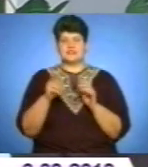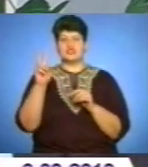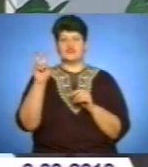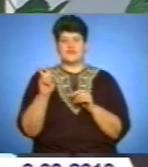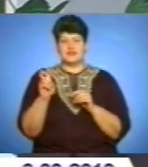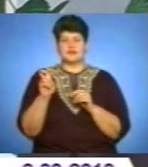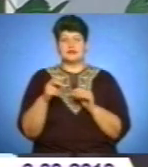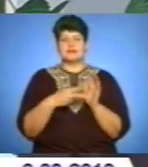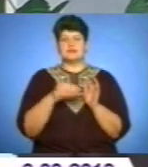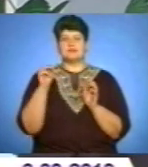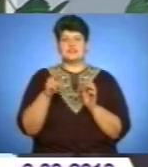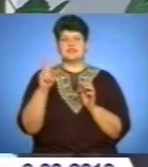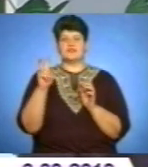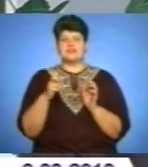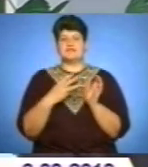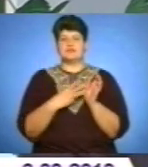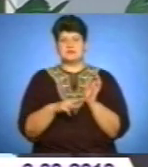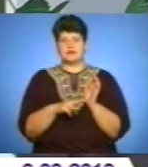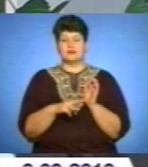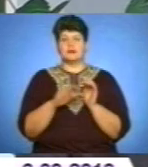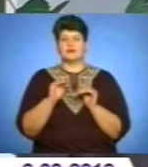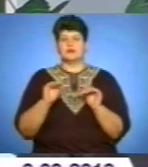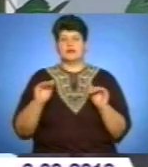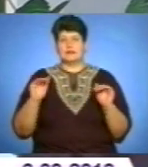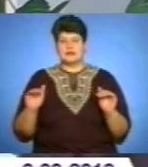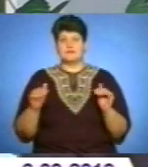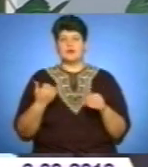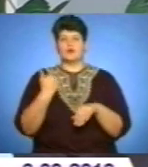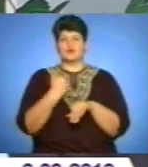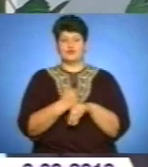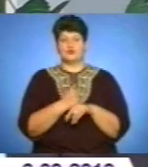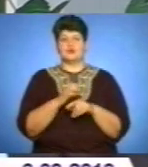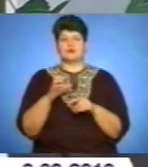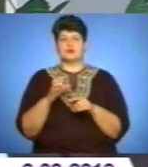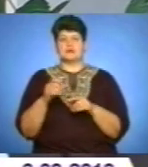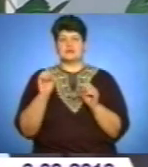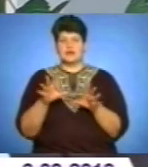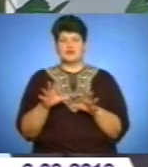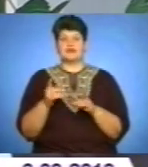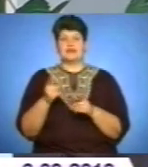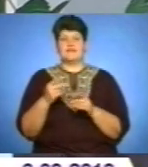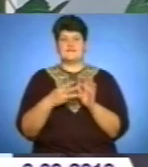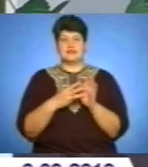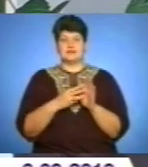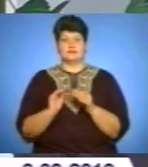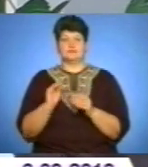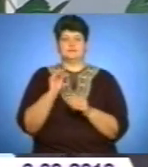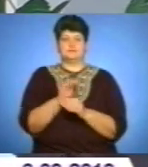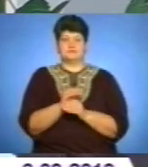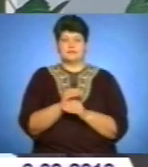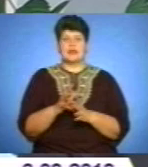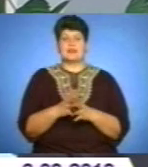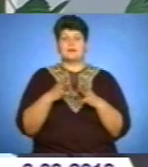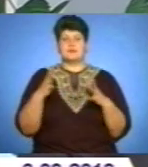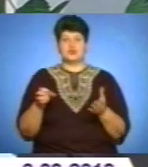точніше 7270 абітурієнтів на основну сесію і 8 на додаткову сесію. Найбільше